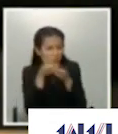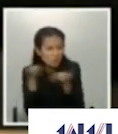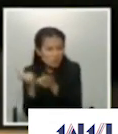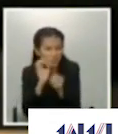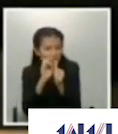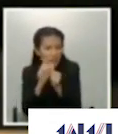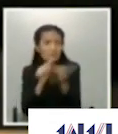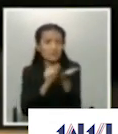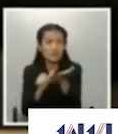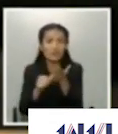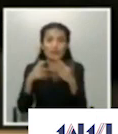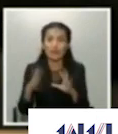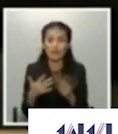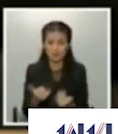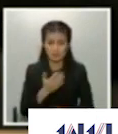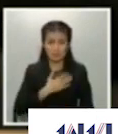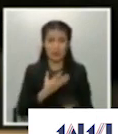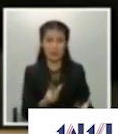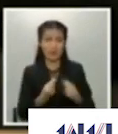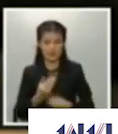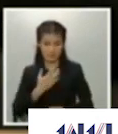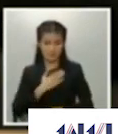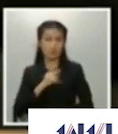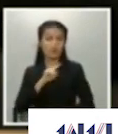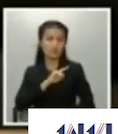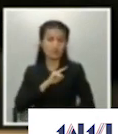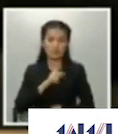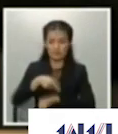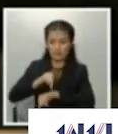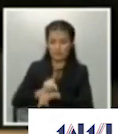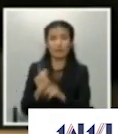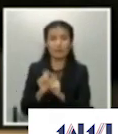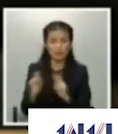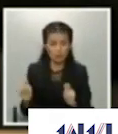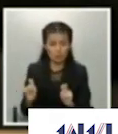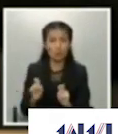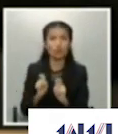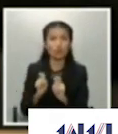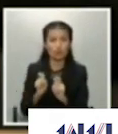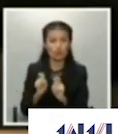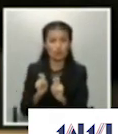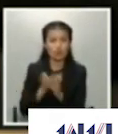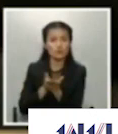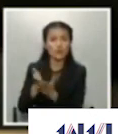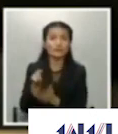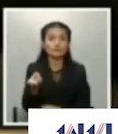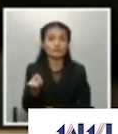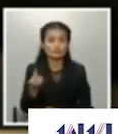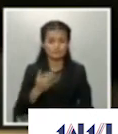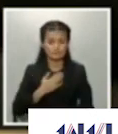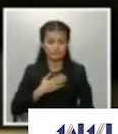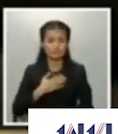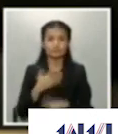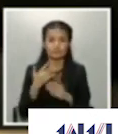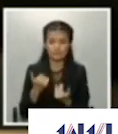ายให้ทำหน้าที่เป็นประธานอนุกรรมการด้านข้าวเราได้เ